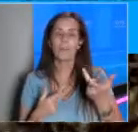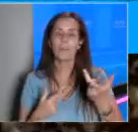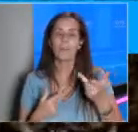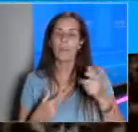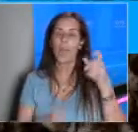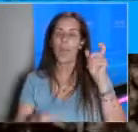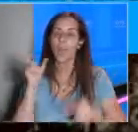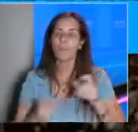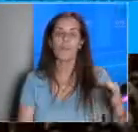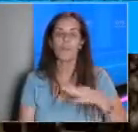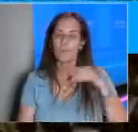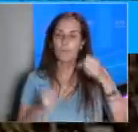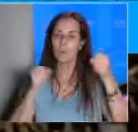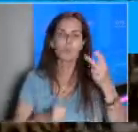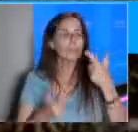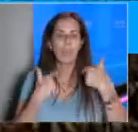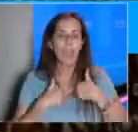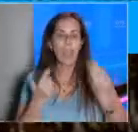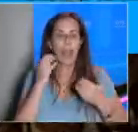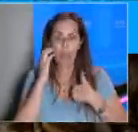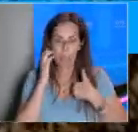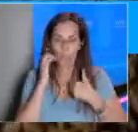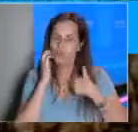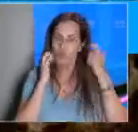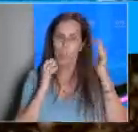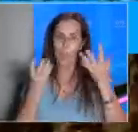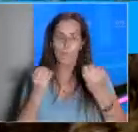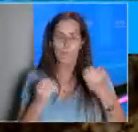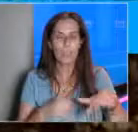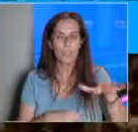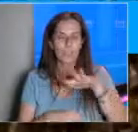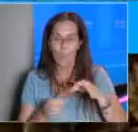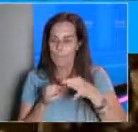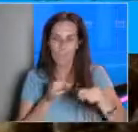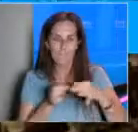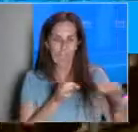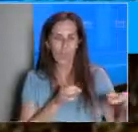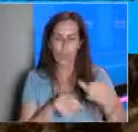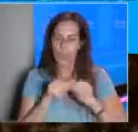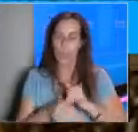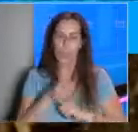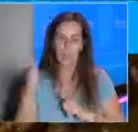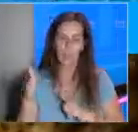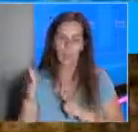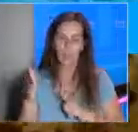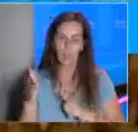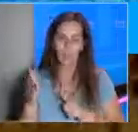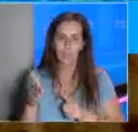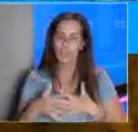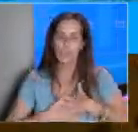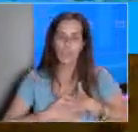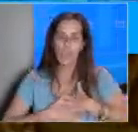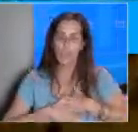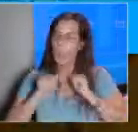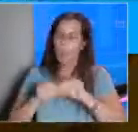השכבות שנפגעות מגיעות להפגנות. תסביר לי למה אני דווקא שומע מהרבה מאוד אזורים פריפריאליים ומתומכי ימין שליבם יוצא